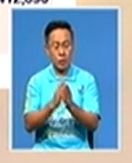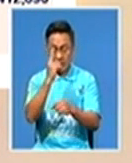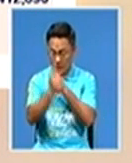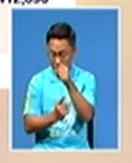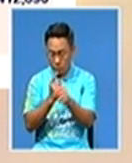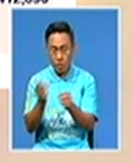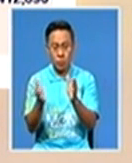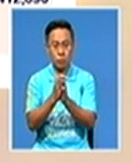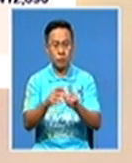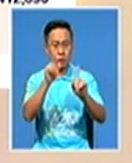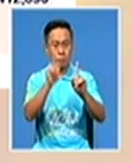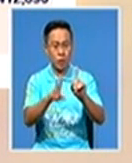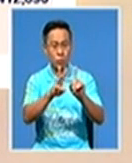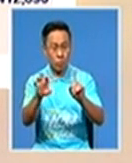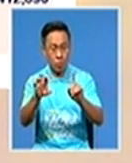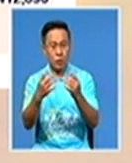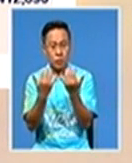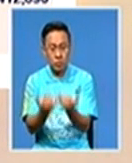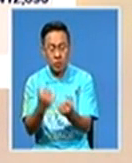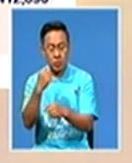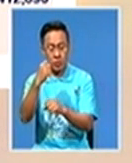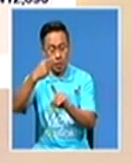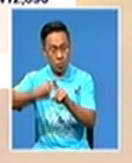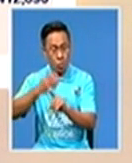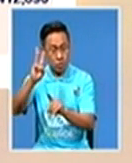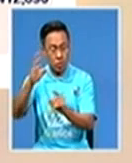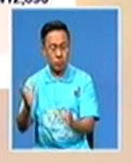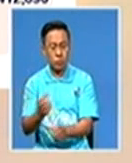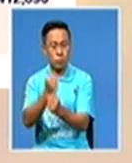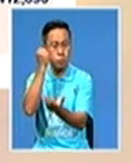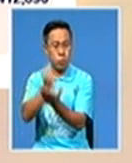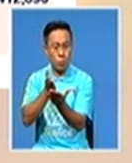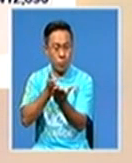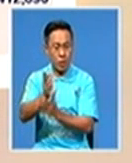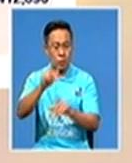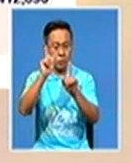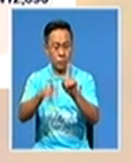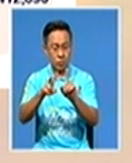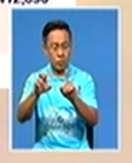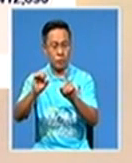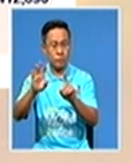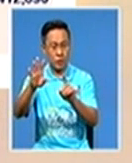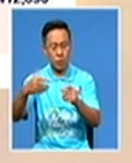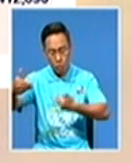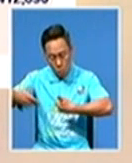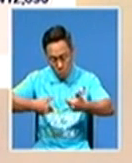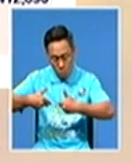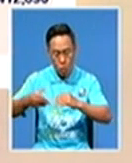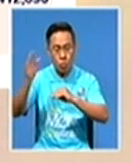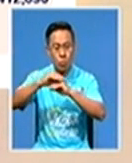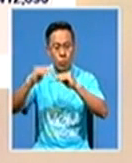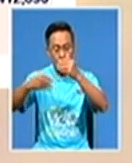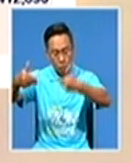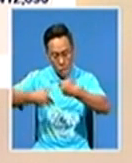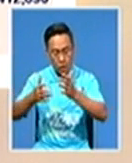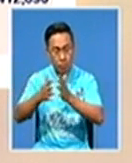นั้นทั้งปี 2,000 ปีนี้เราอนุมัติมากกว่าแน่นอนและยังมีคนยื่นขอให้เราพิจารณาอีกเยอะอีกมากมายนะ